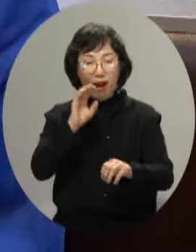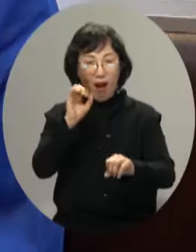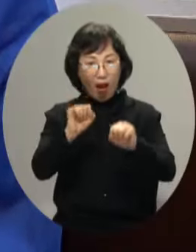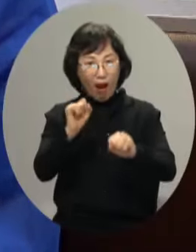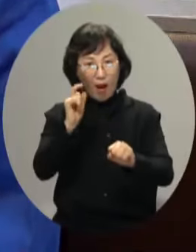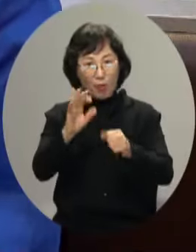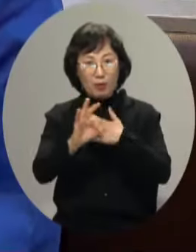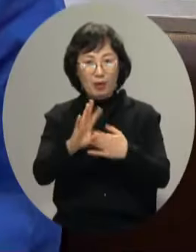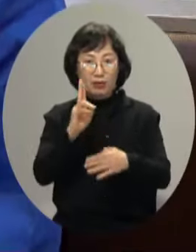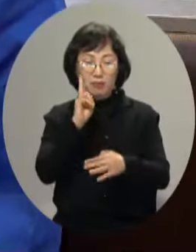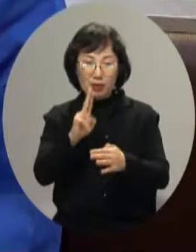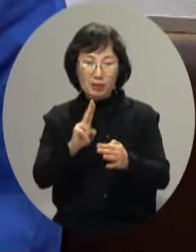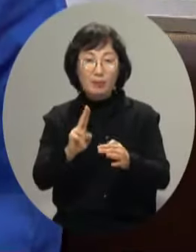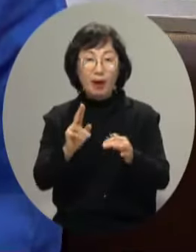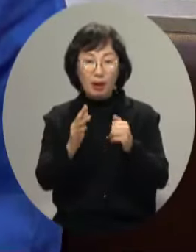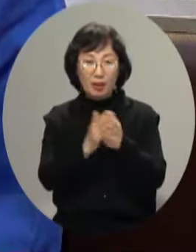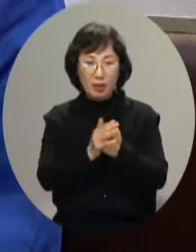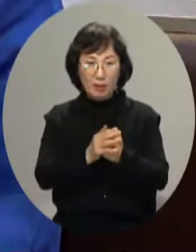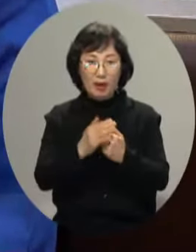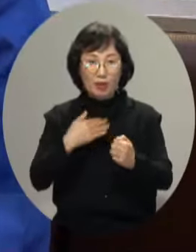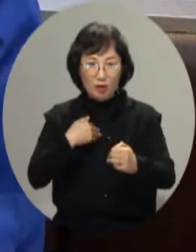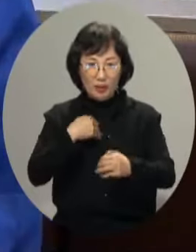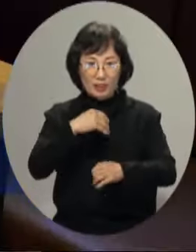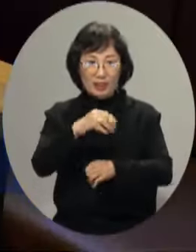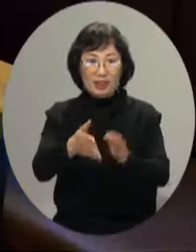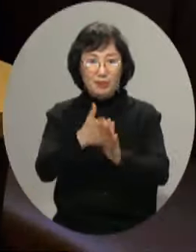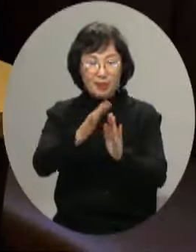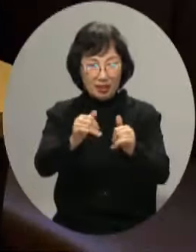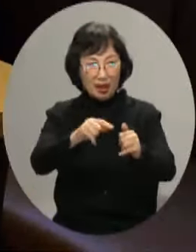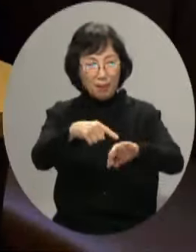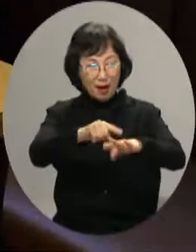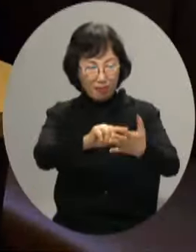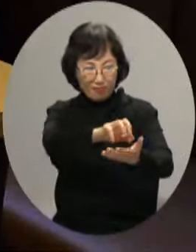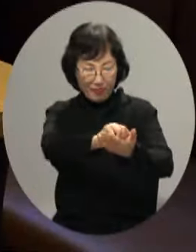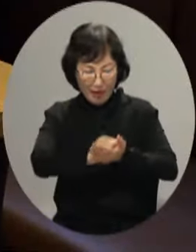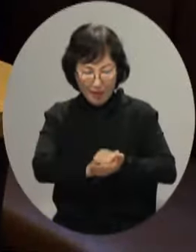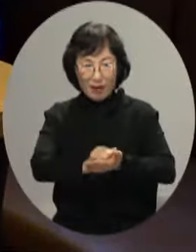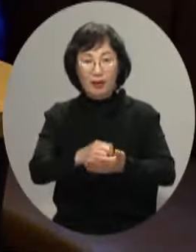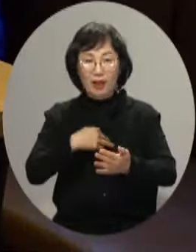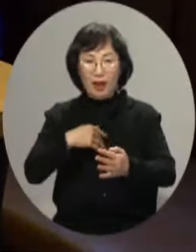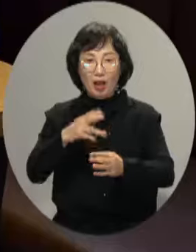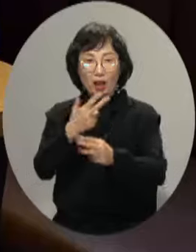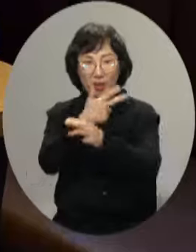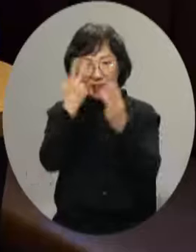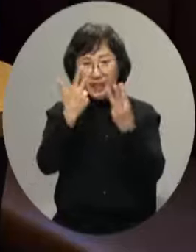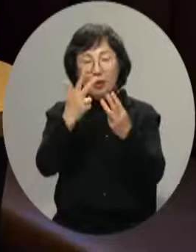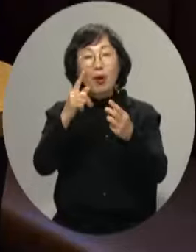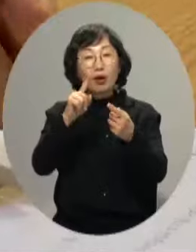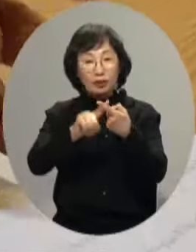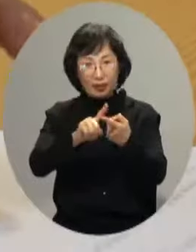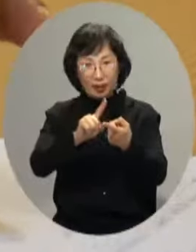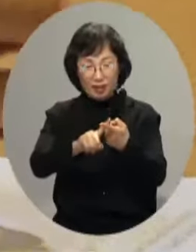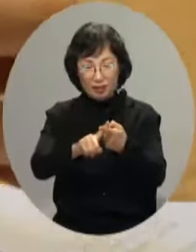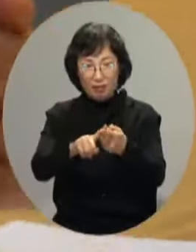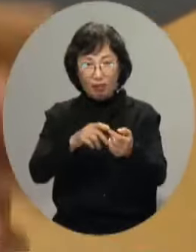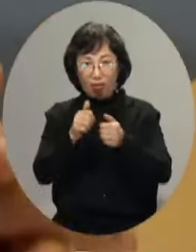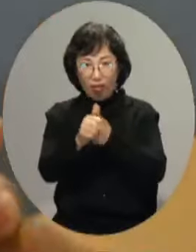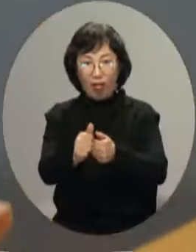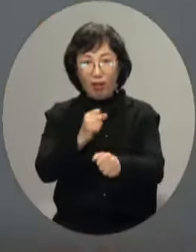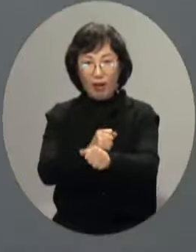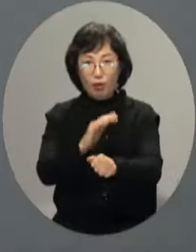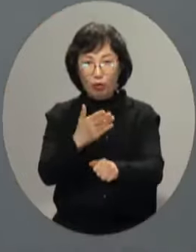뜻을 받들어서 윤석열 정권 심판을 해내야 한다는. 지역에 대한 이해가 부족하다는 지적에도 이